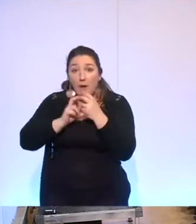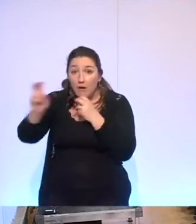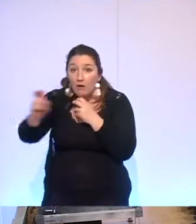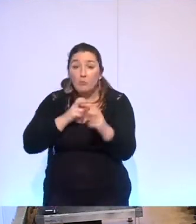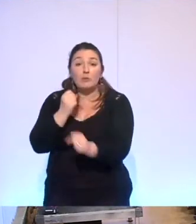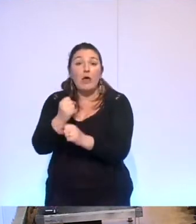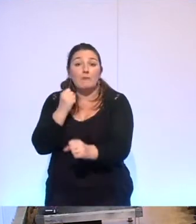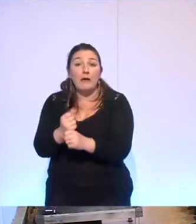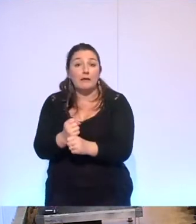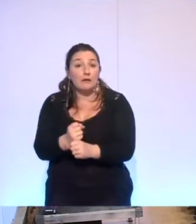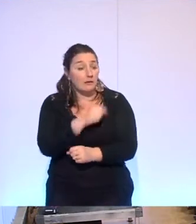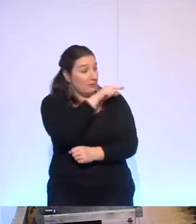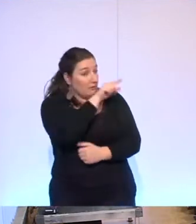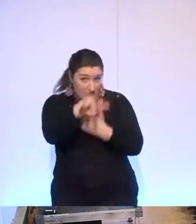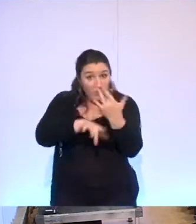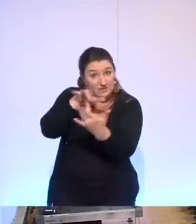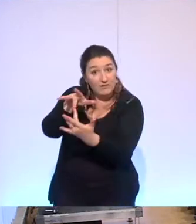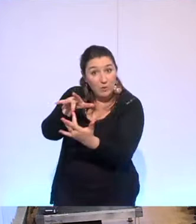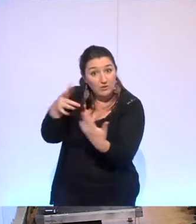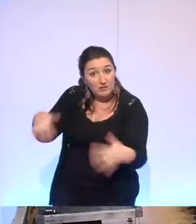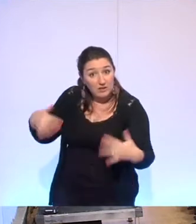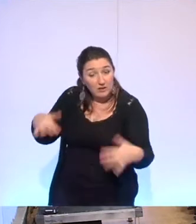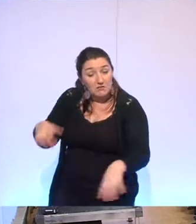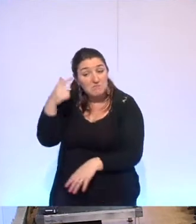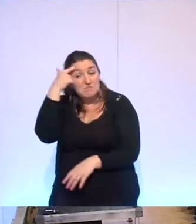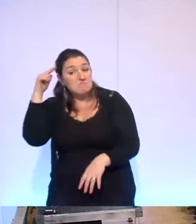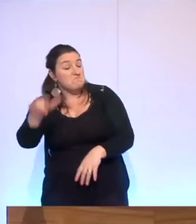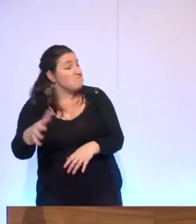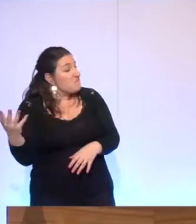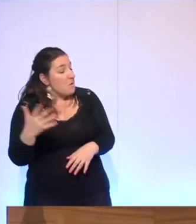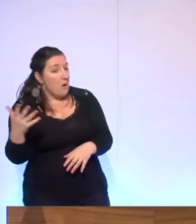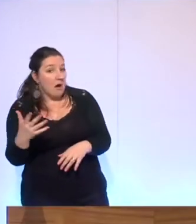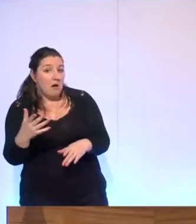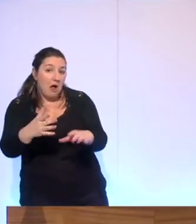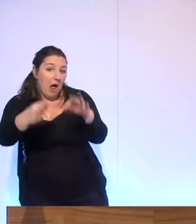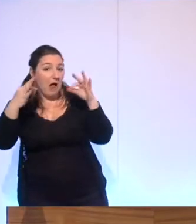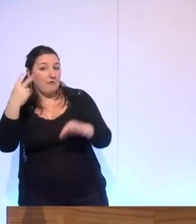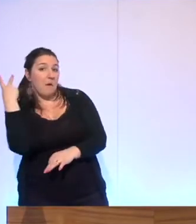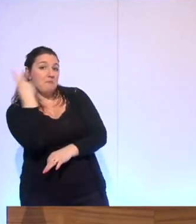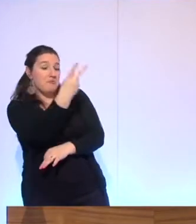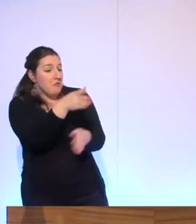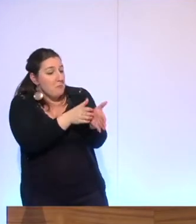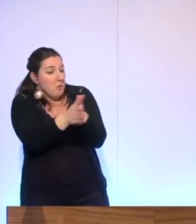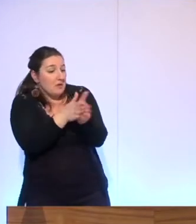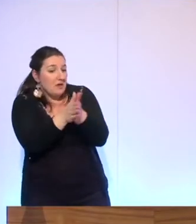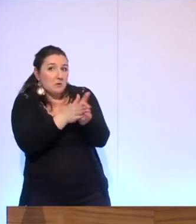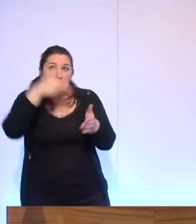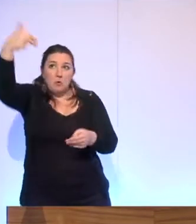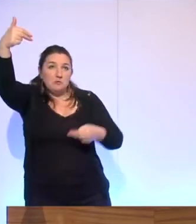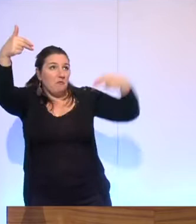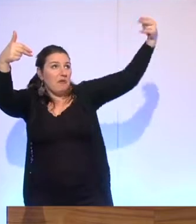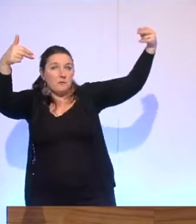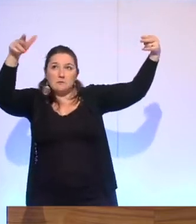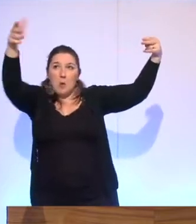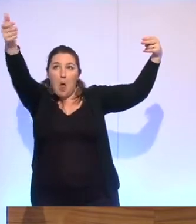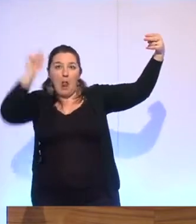Les avez-vous contactés ? Que pensent-ils de votre volonté de démonter les caméras de vidéosurveillance